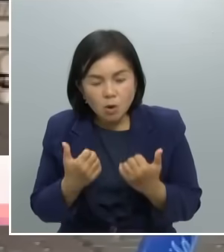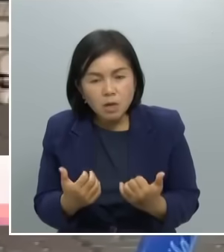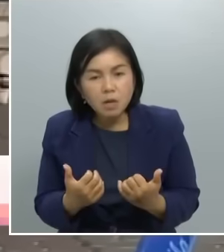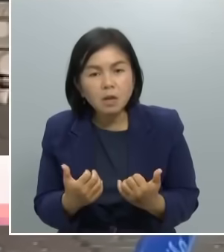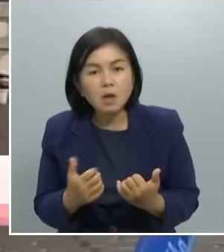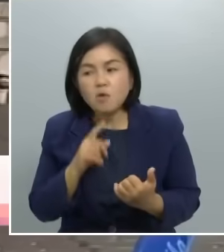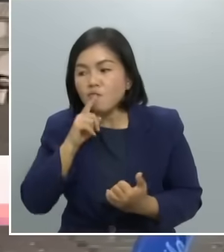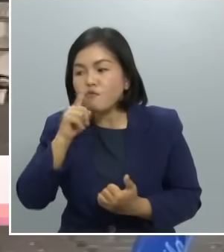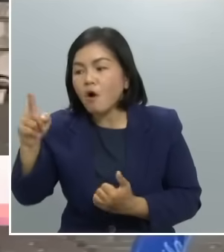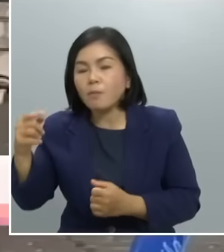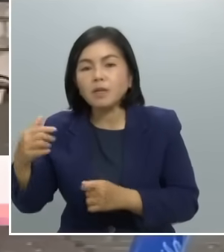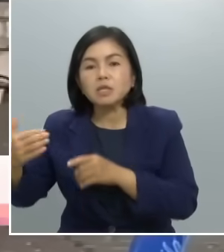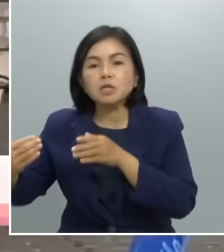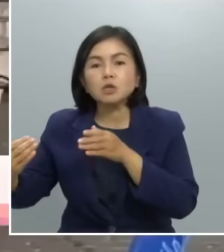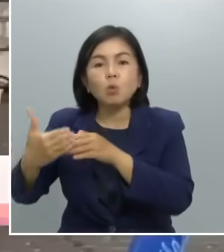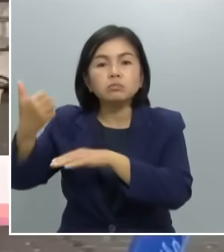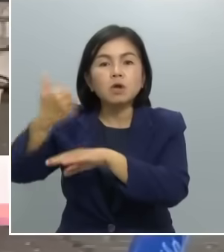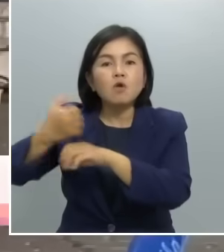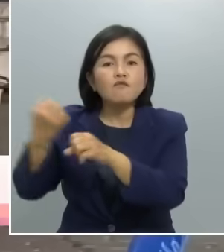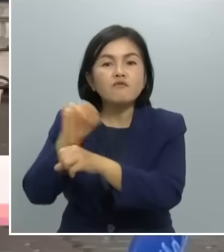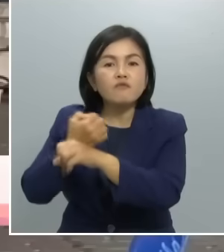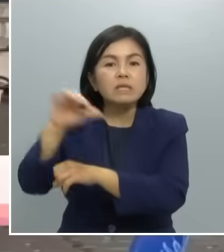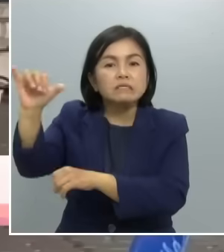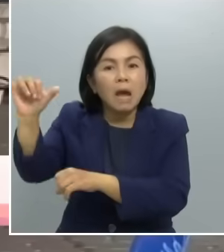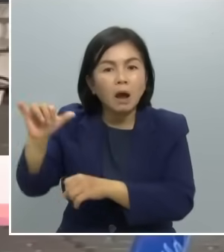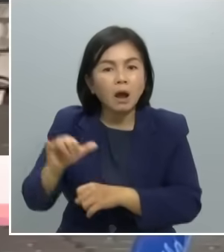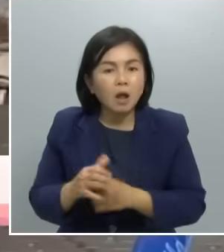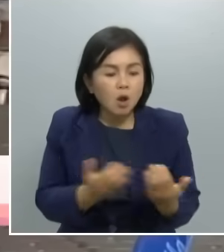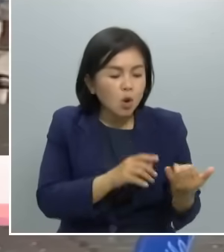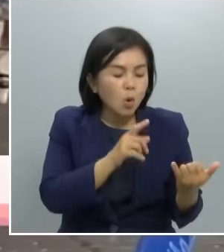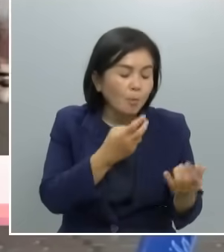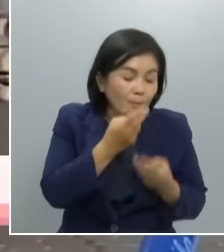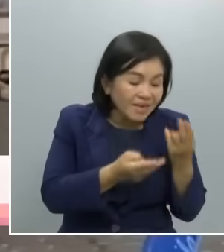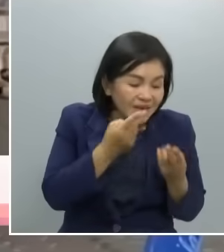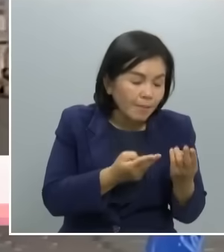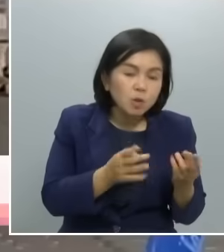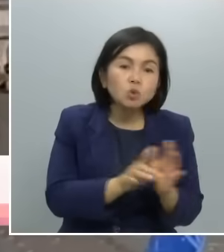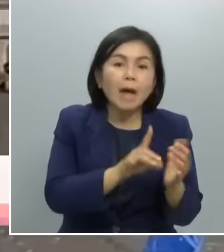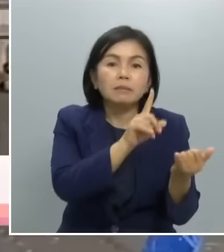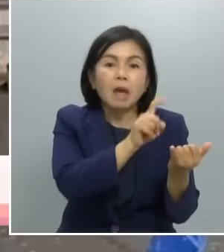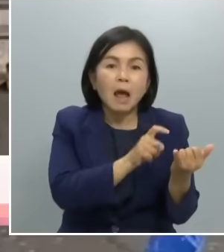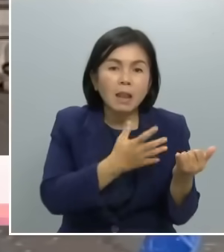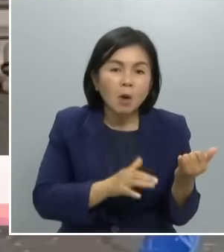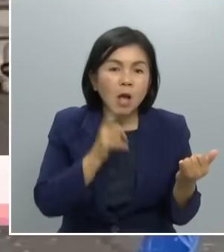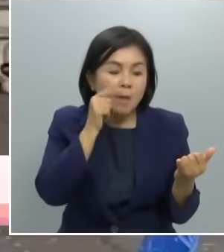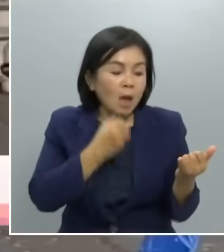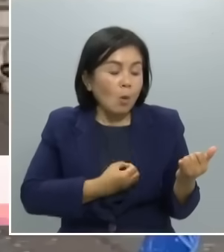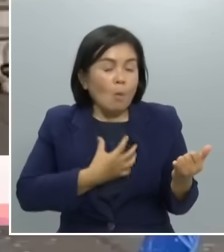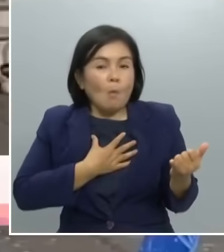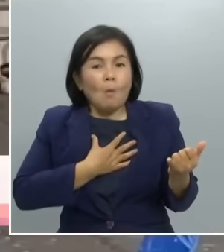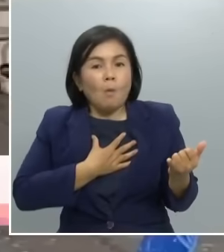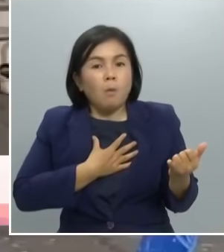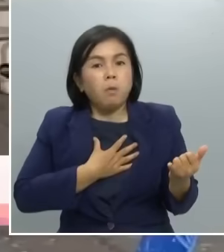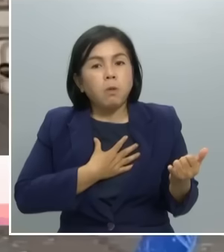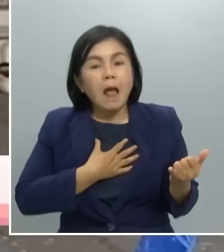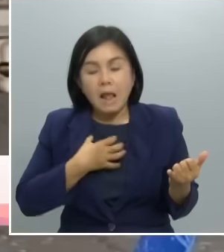ไปทุยหน่วยฝึกเลยเขาจากไปแบบนี้จากที่เราไปเยี่ยมลูกก็กลายเป็นรับศพแทนแม่ช็อกอย